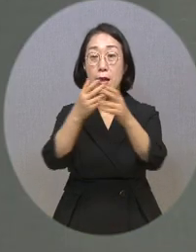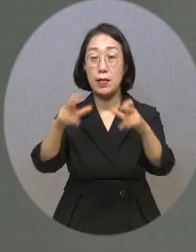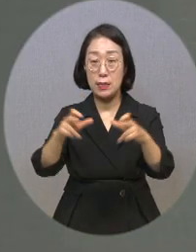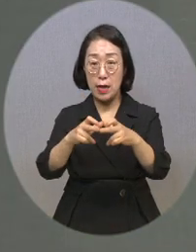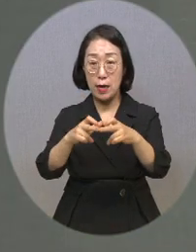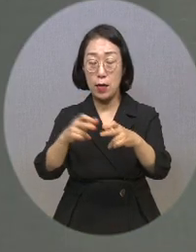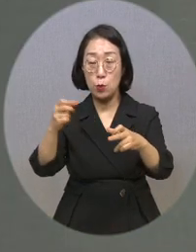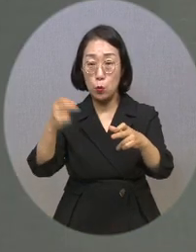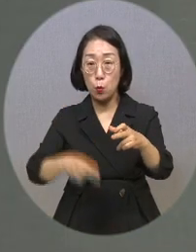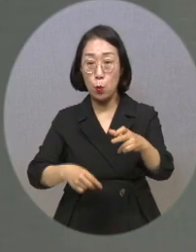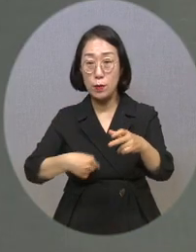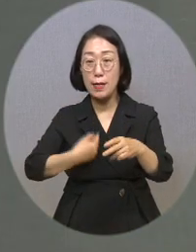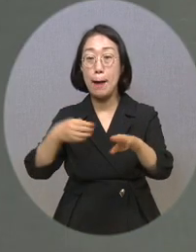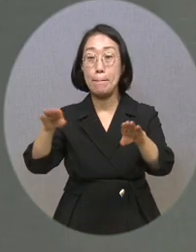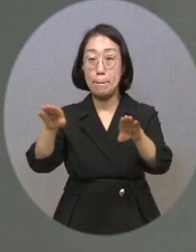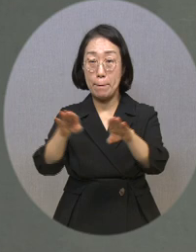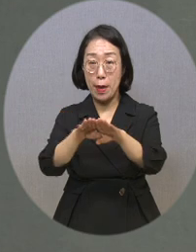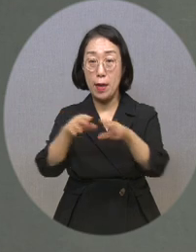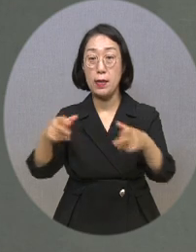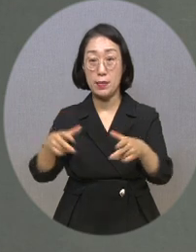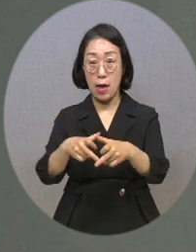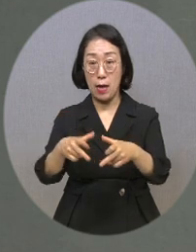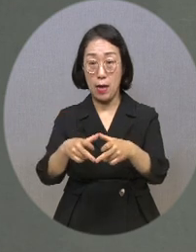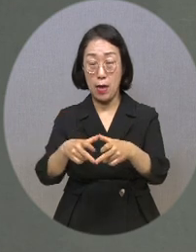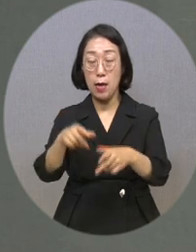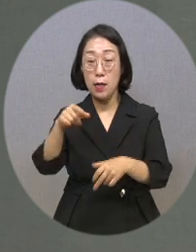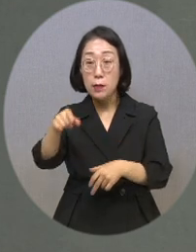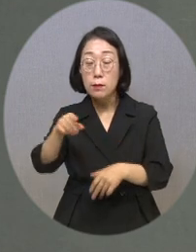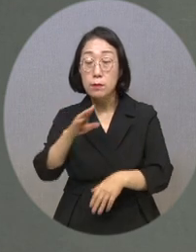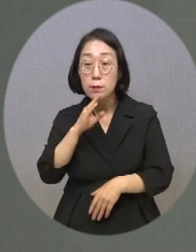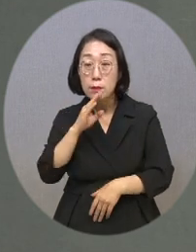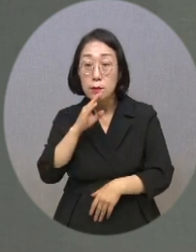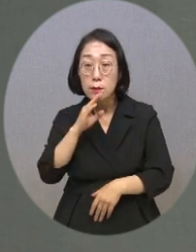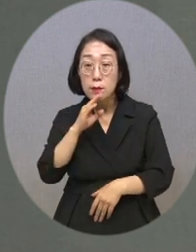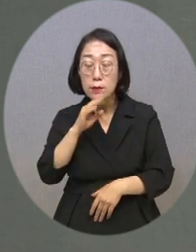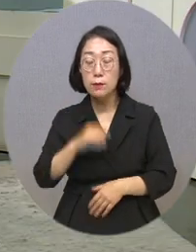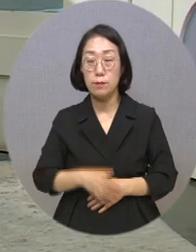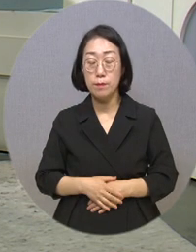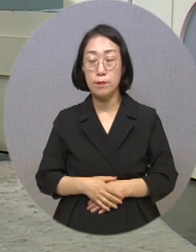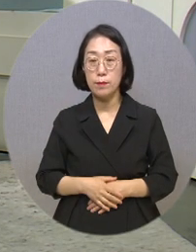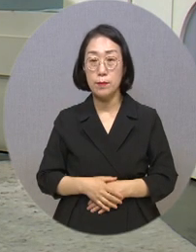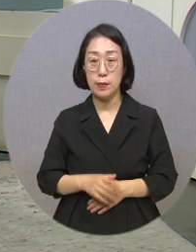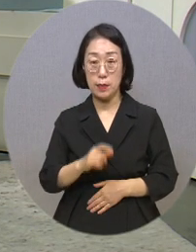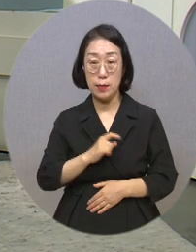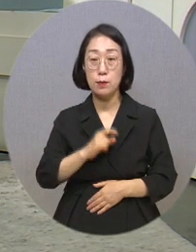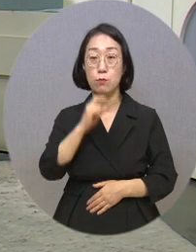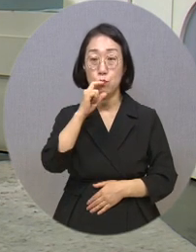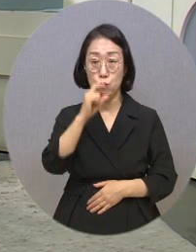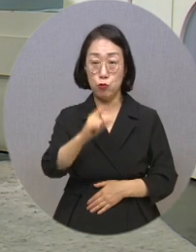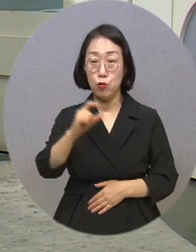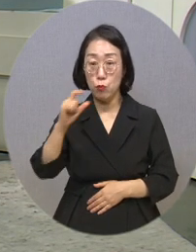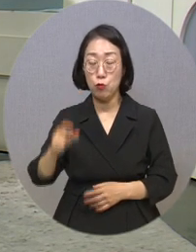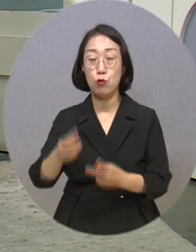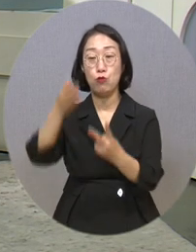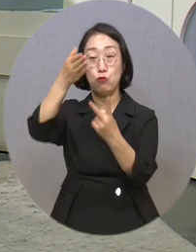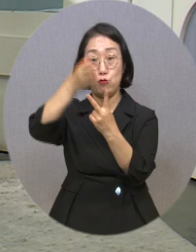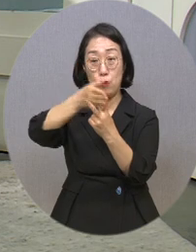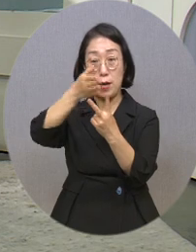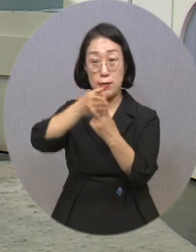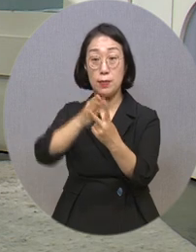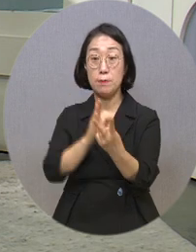또는 자폐인 장애인, 자폐증 장애인 뭐 이렇게 두 가지로 부른다고